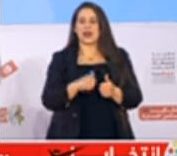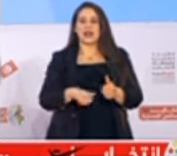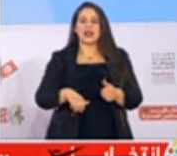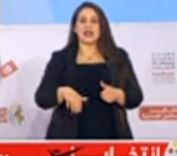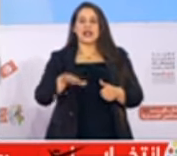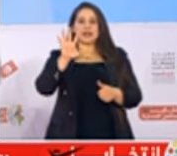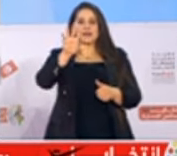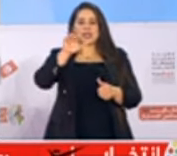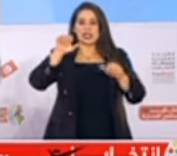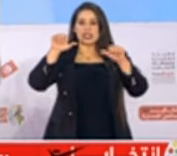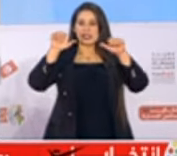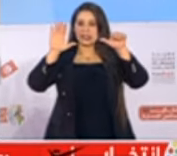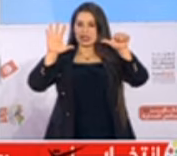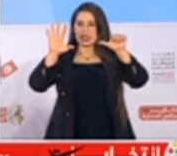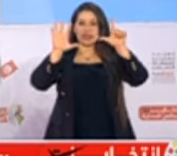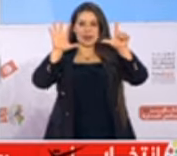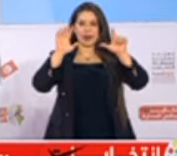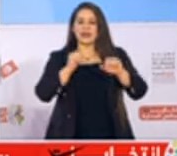5 و6 و7 فيفري،